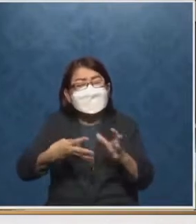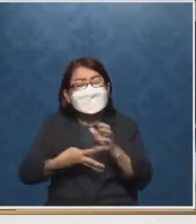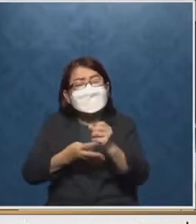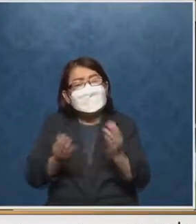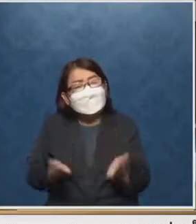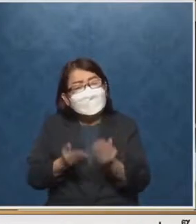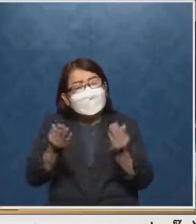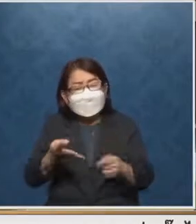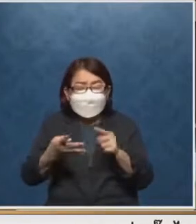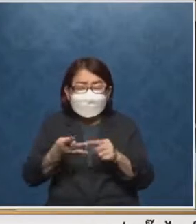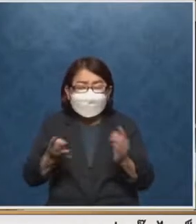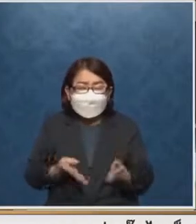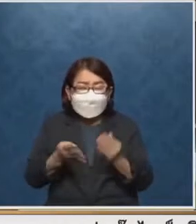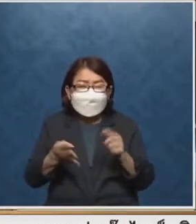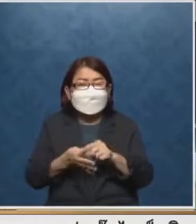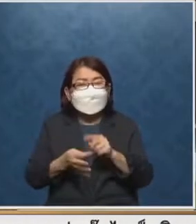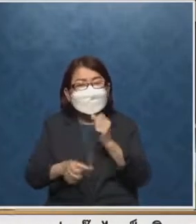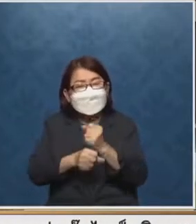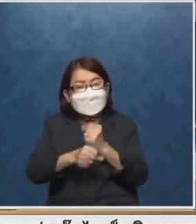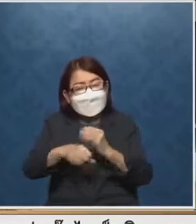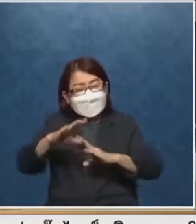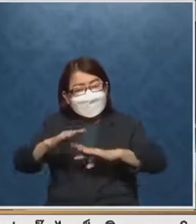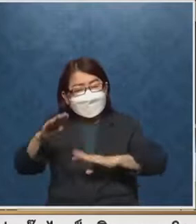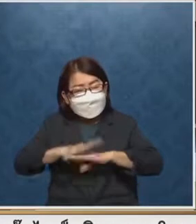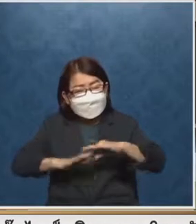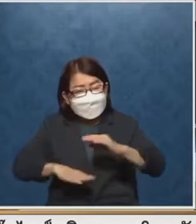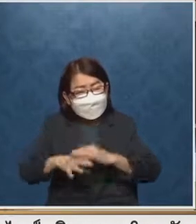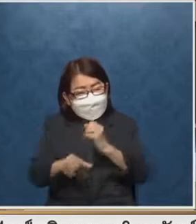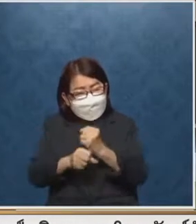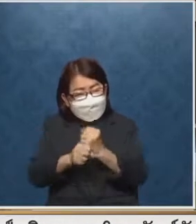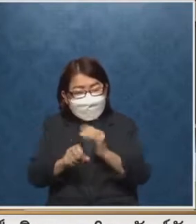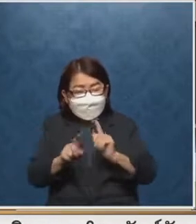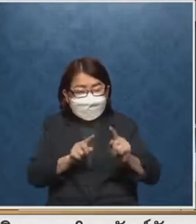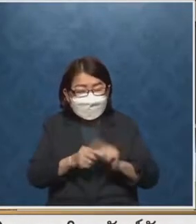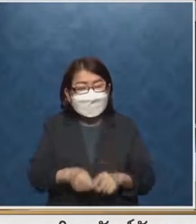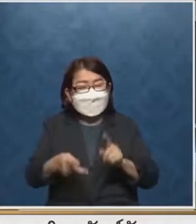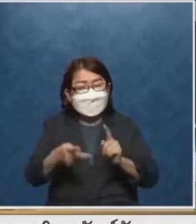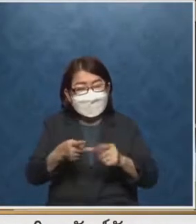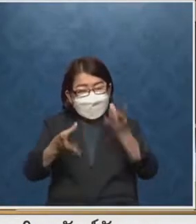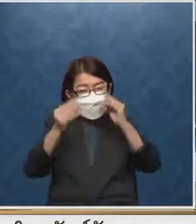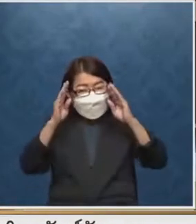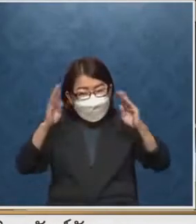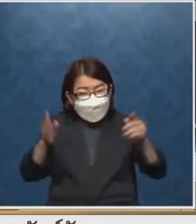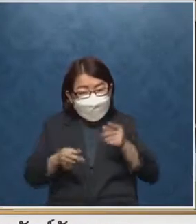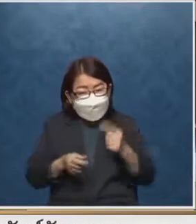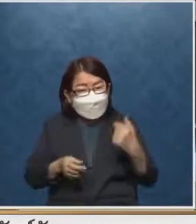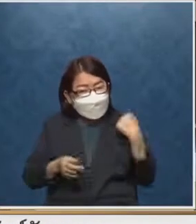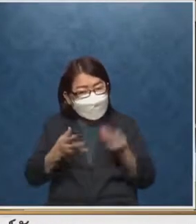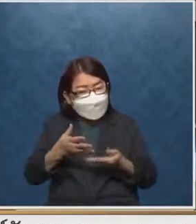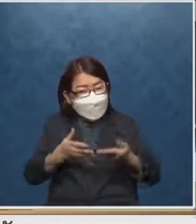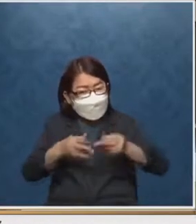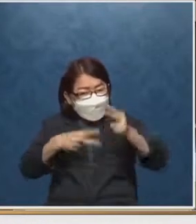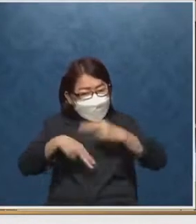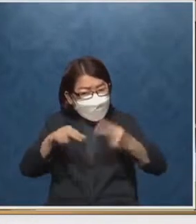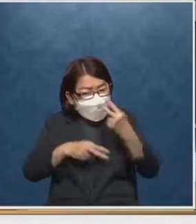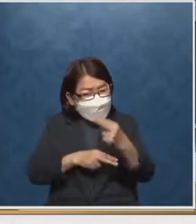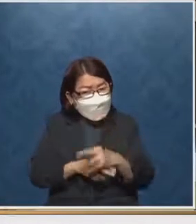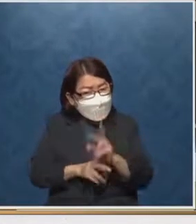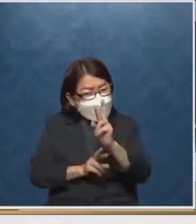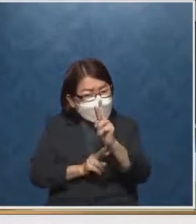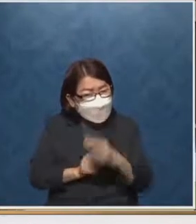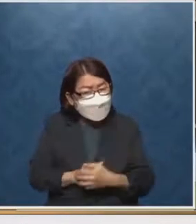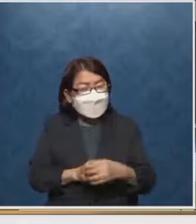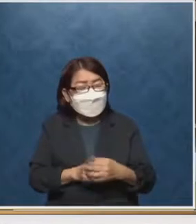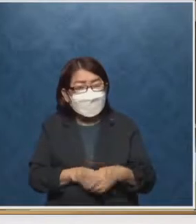การผลิตองค์ความรู้ให้เกิดกลไกกระบวนการคัดกรองและเฝ้าระวังนะฮะรู้เท่าทันสื่อนะครับแ